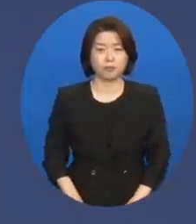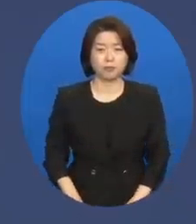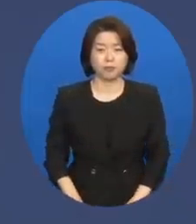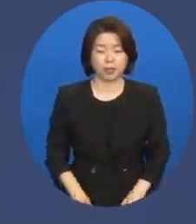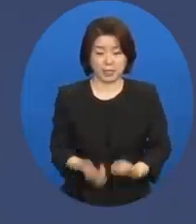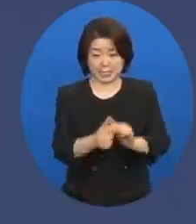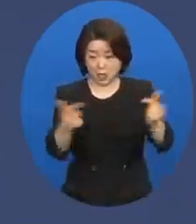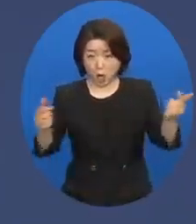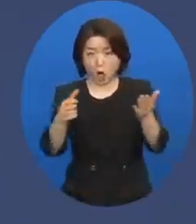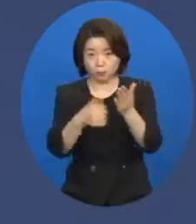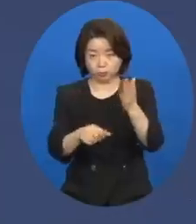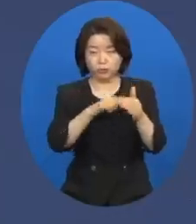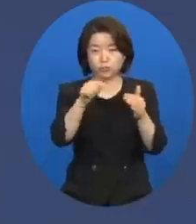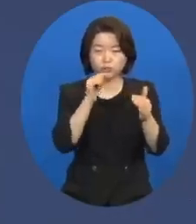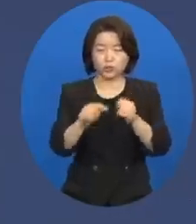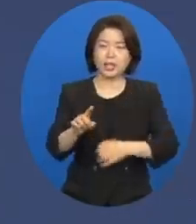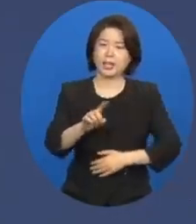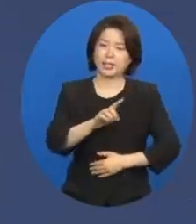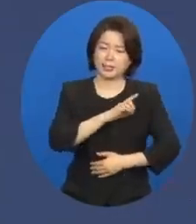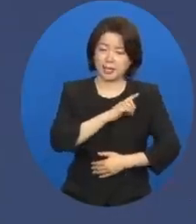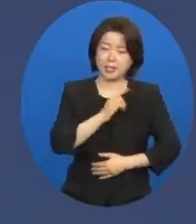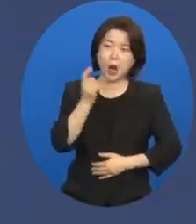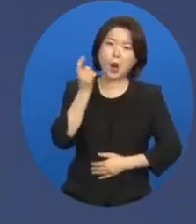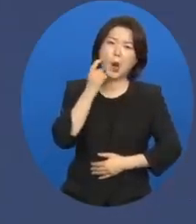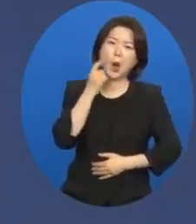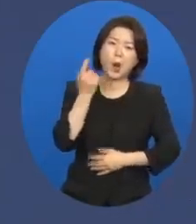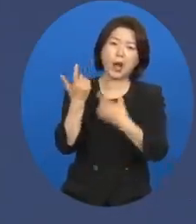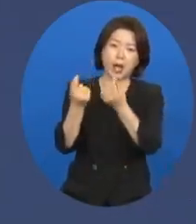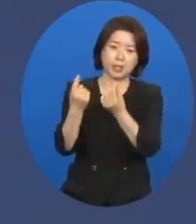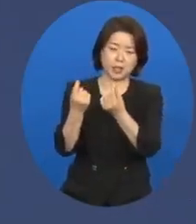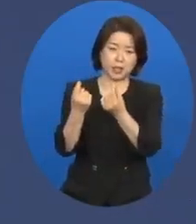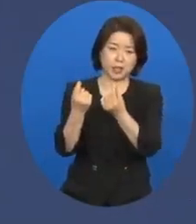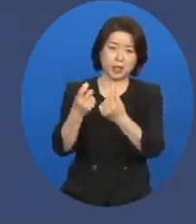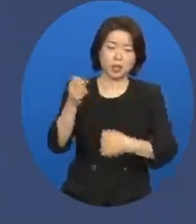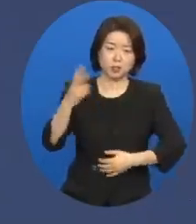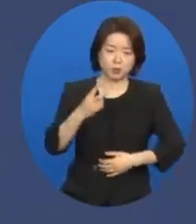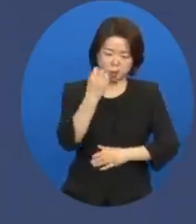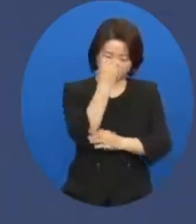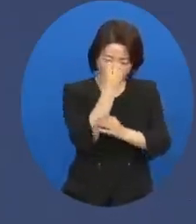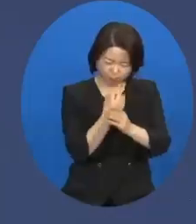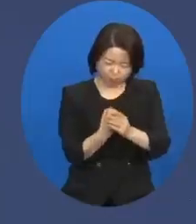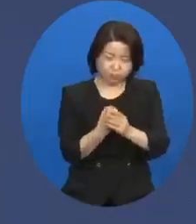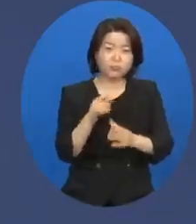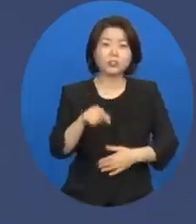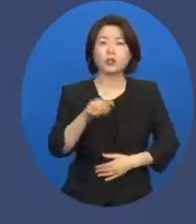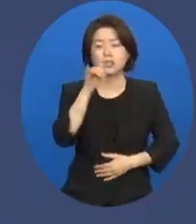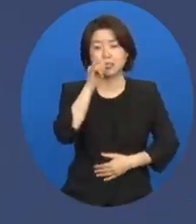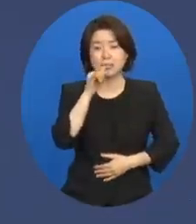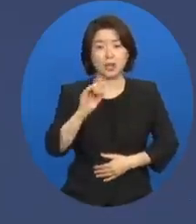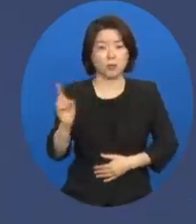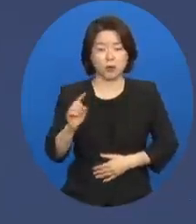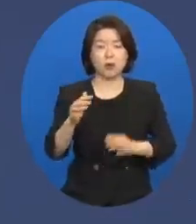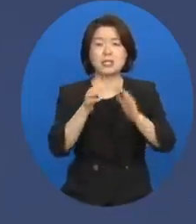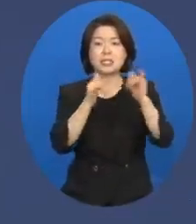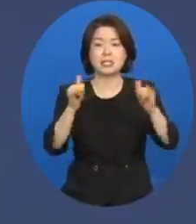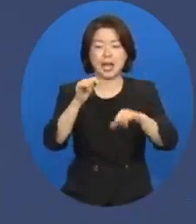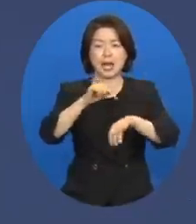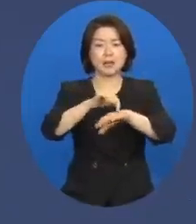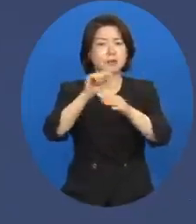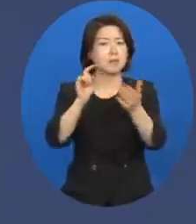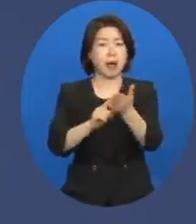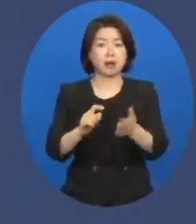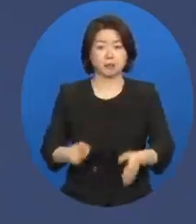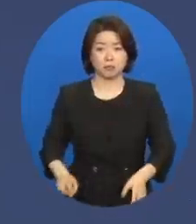만물 중에 가장 거짓되고 그리고 부패한 썩은 것이 있으니 인간의